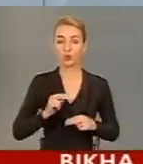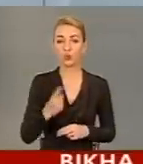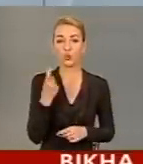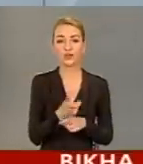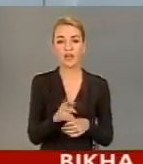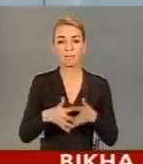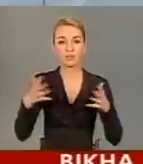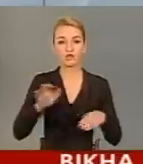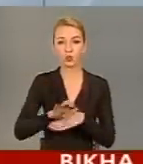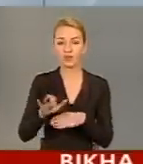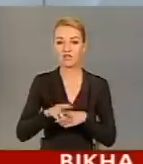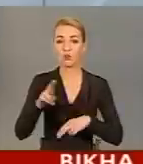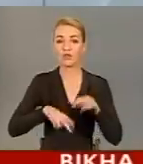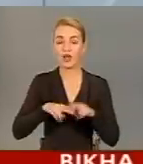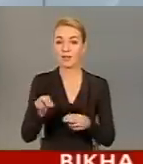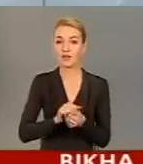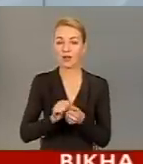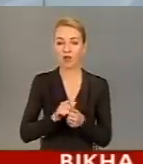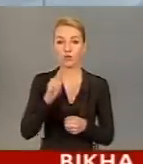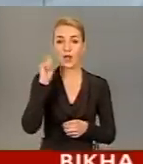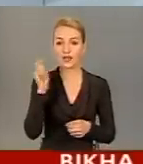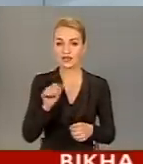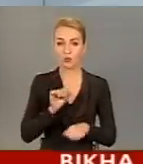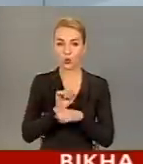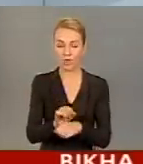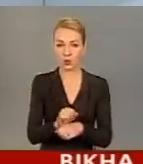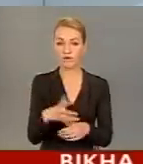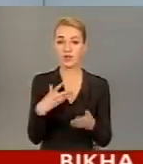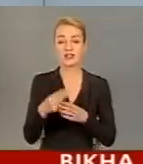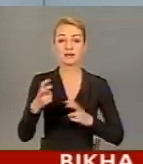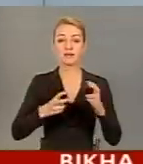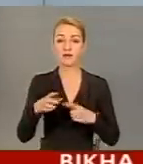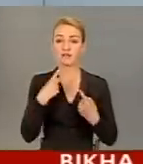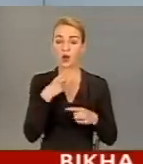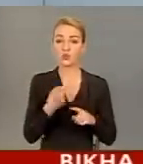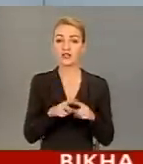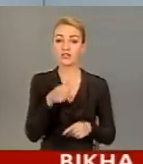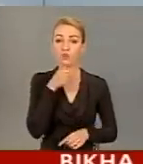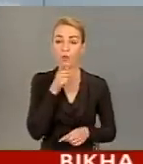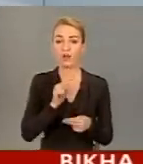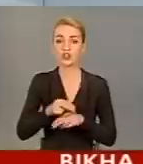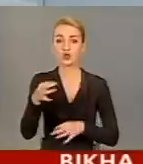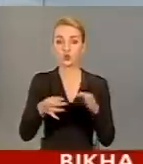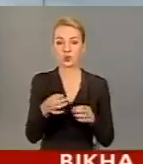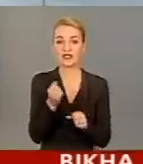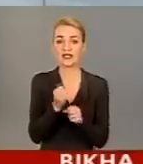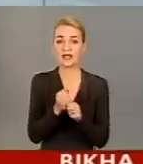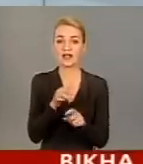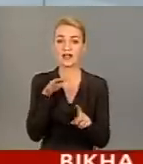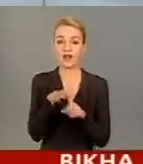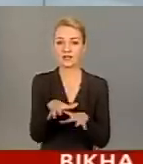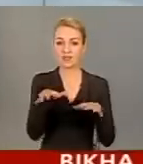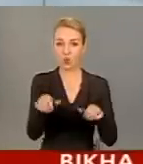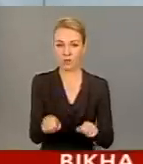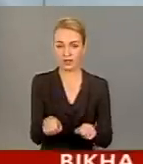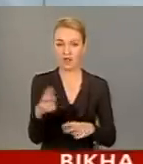з найбільших виробників будівельних матеріалів в Україні заблоковано. Власники підприємства кажуть, це спроба через суд здійснити рейдерське захоплення